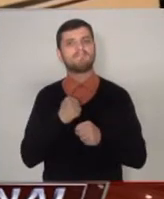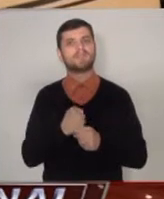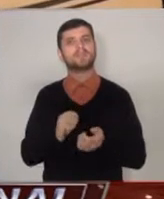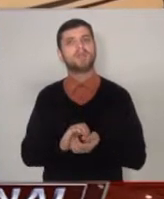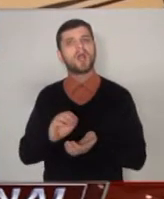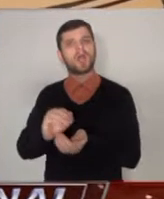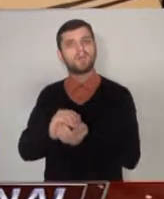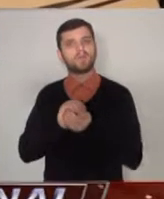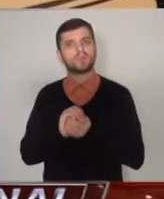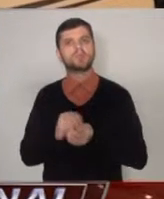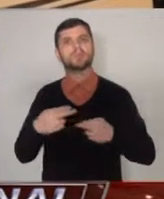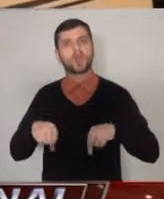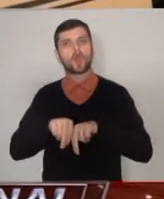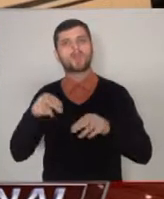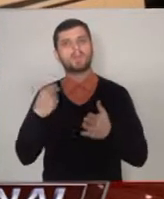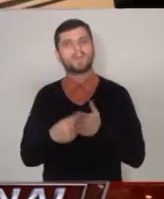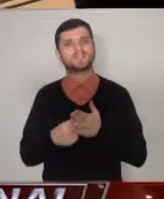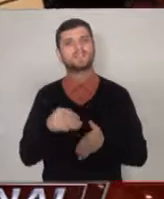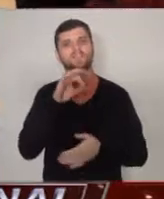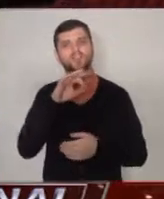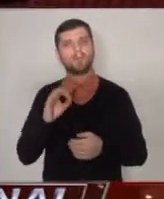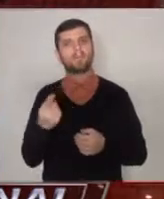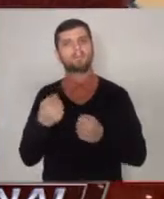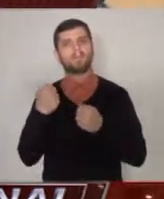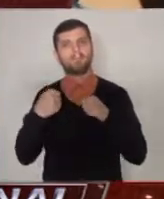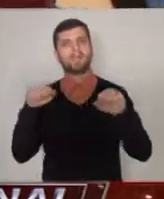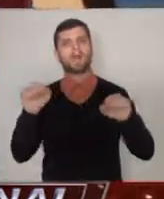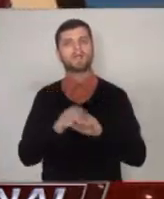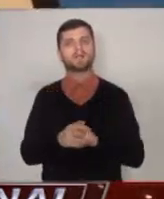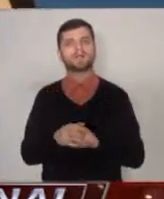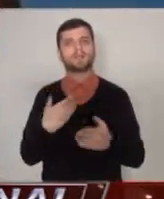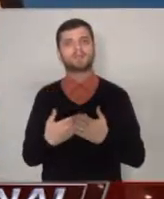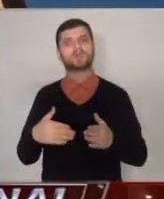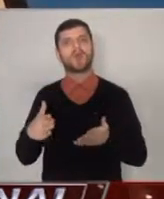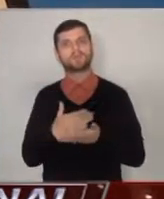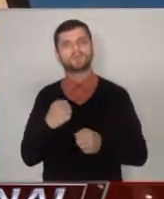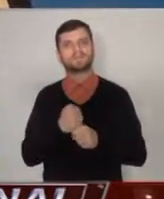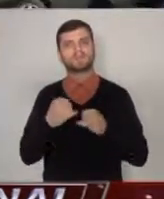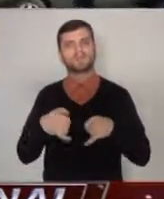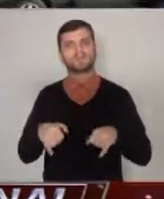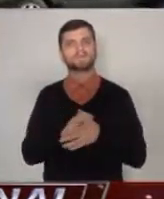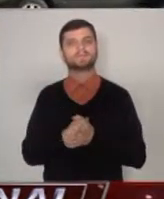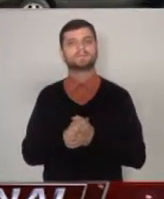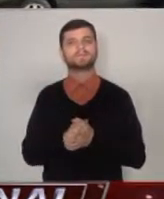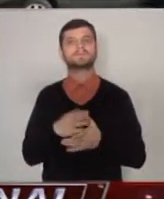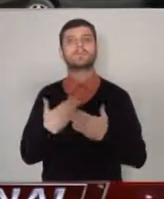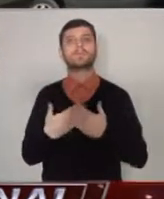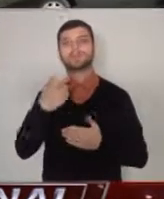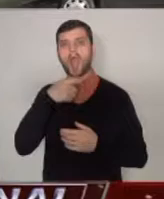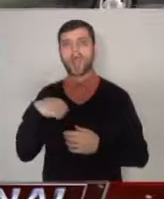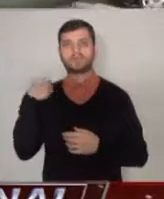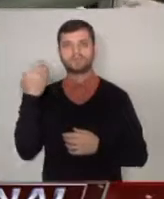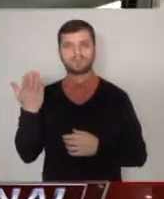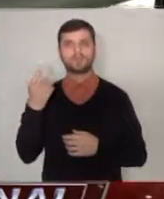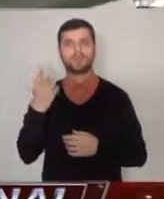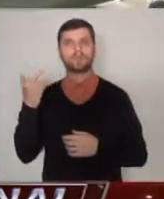plătim dobândă la acest împrumut. Iar pe ei, efectiv, nu interesează. Pentru anul 2016,